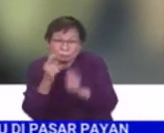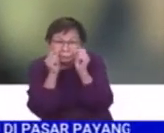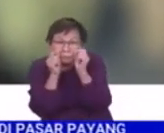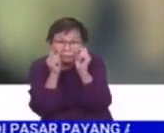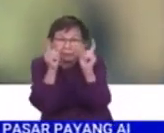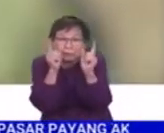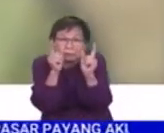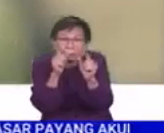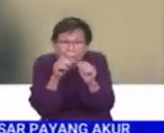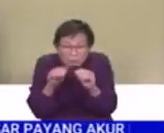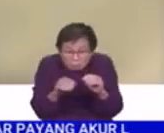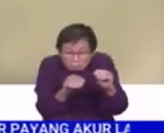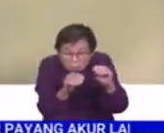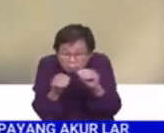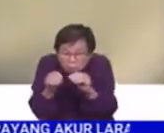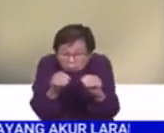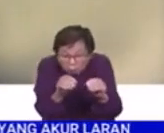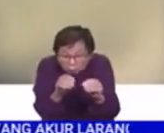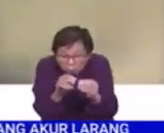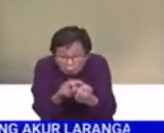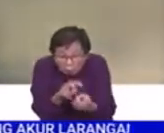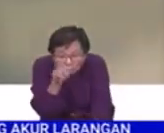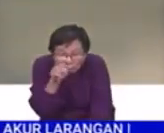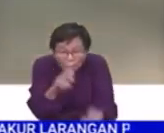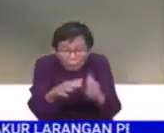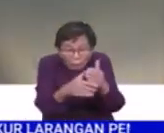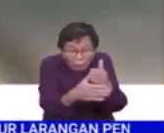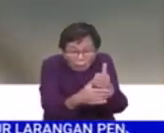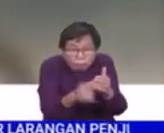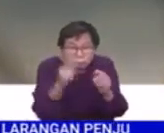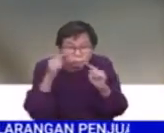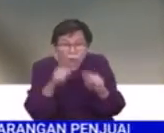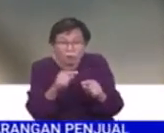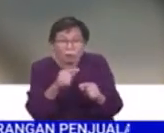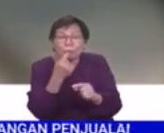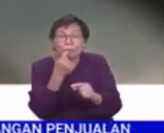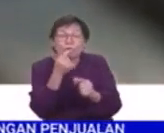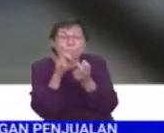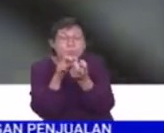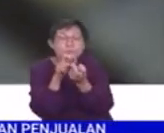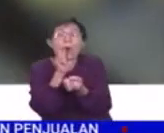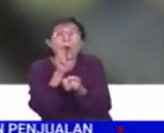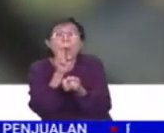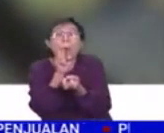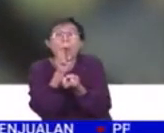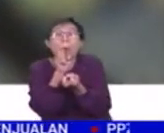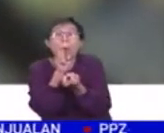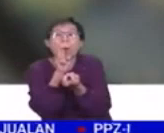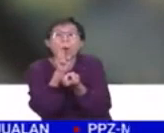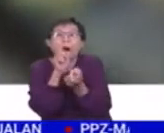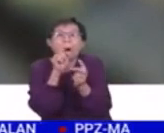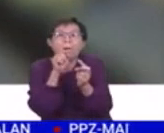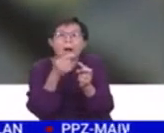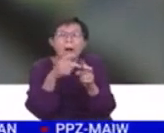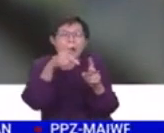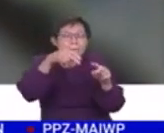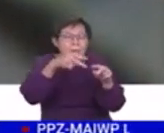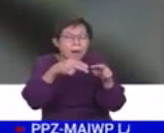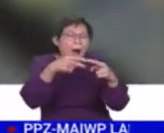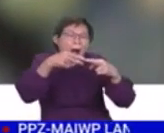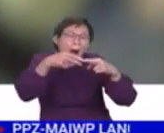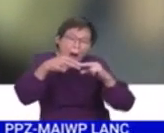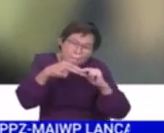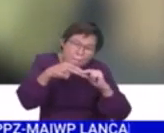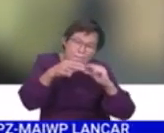tiba-tiba bergerak. Lebih mengejutkan, ikan tersebut dilihat membuka mulut dan menggigit batang penyepit